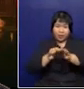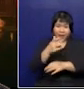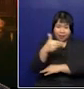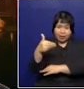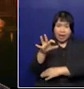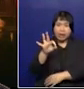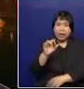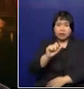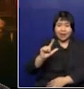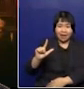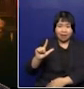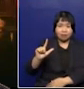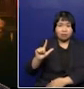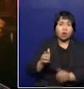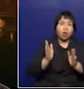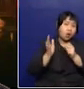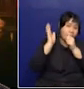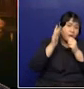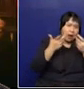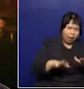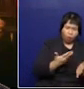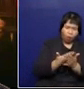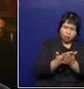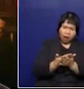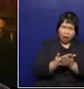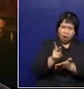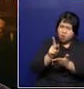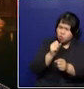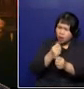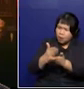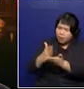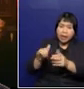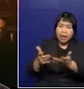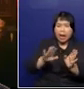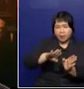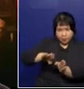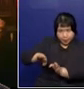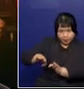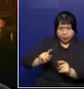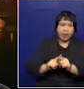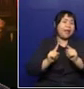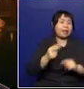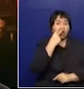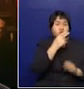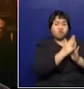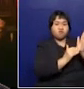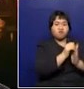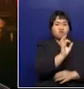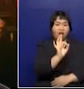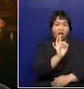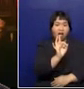แสนล้านมีคนอภิปรายประมาณชาวแล้วว่าใช้เงินยังไงนะผมไม่พูดแล้วนะฮะอันนี้จบแต่ไปดูตรงสีฟ้าสิฮะ